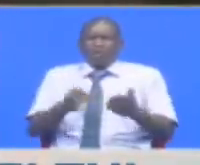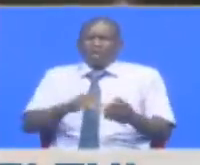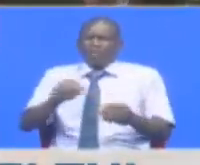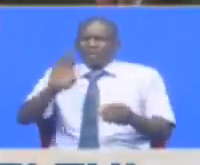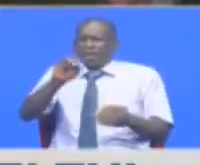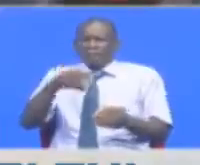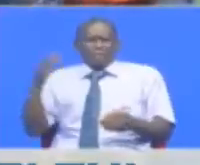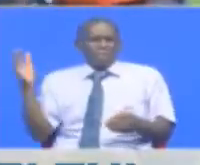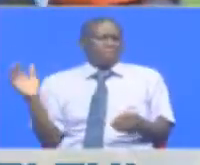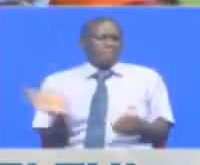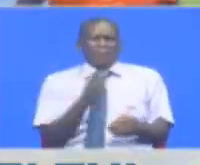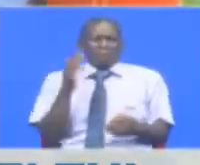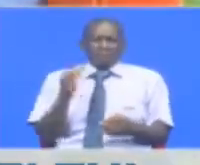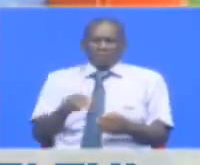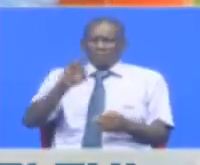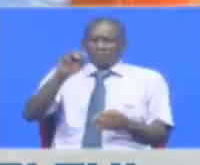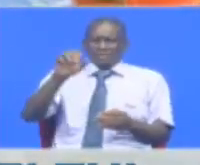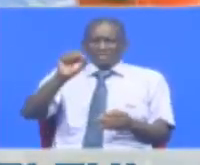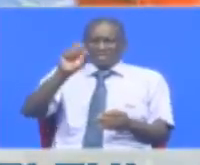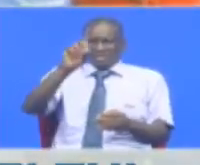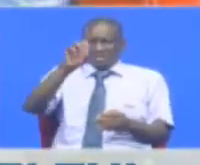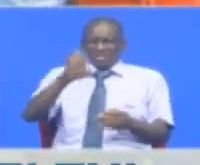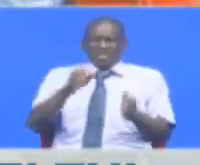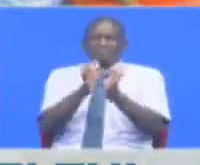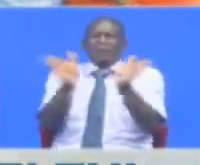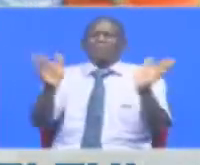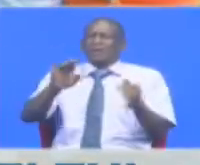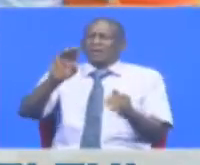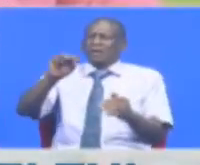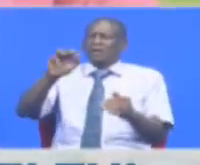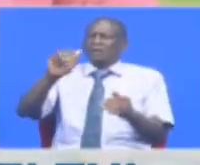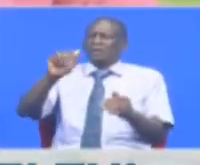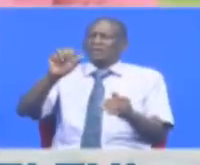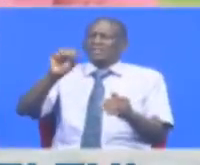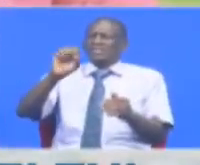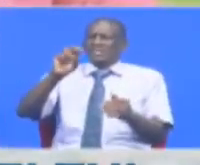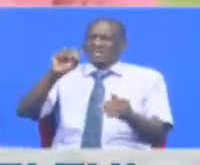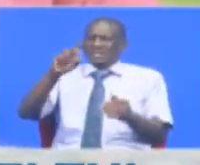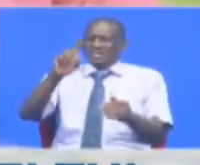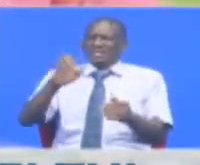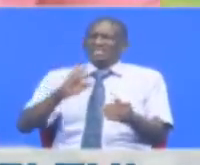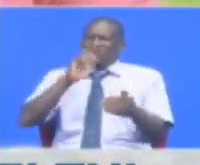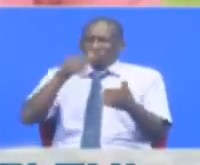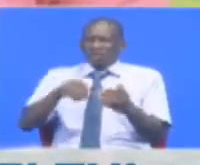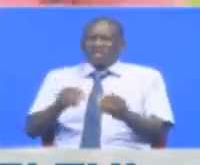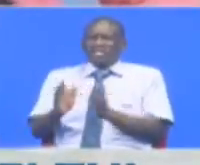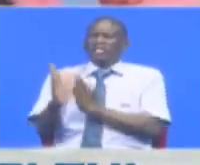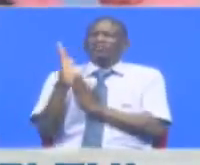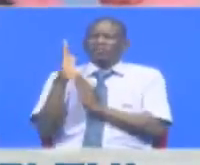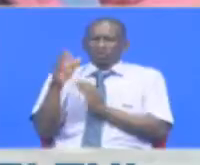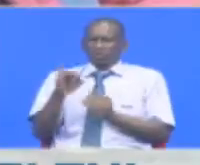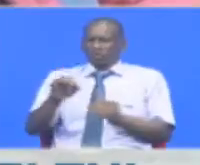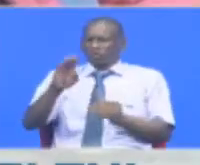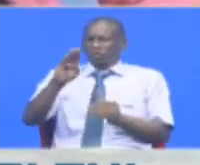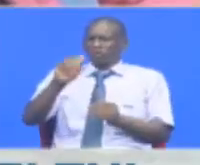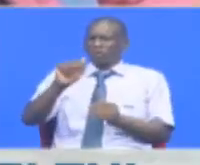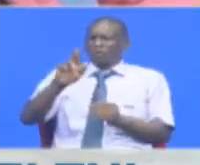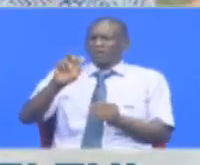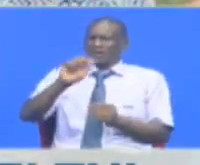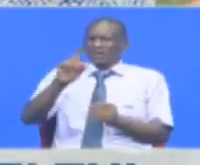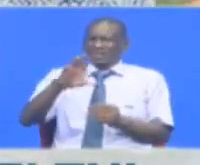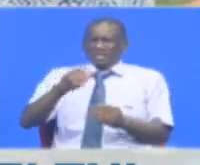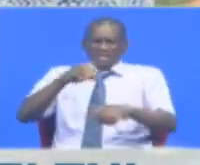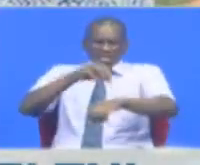Masinde mbele ya umma. Masinde pia anadai kuwa walinzi wa Barasa walimjeruhi na ameripoti katika kituo cha polisi